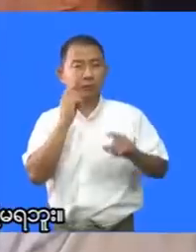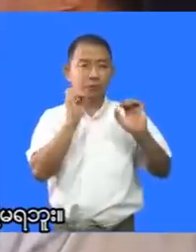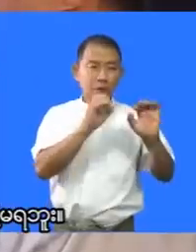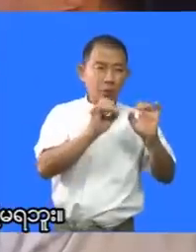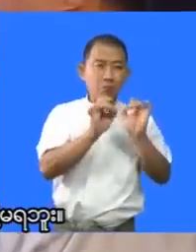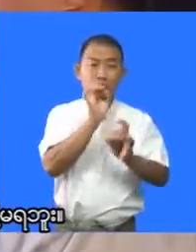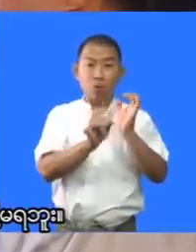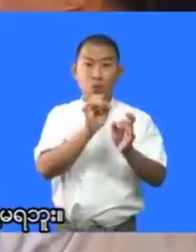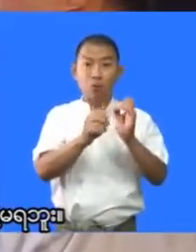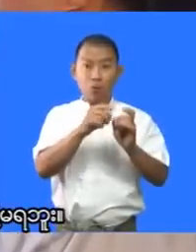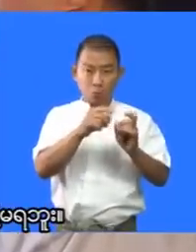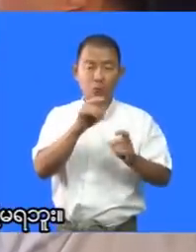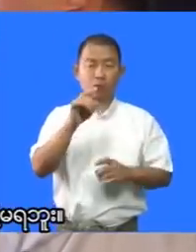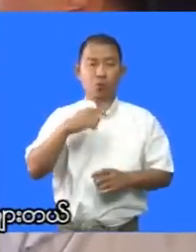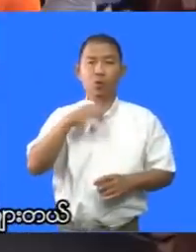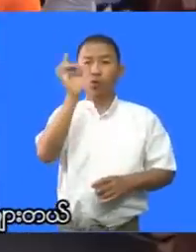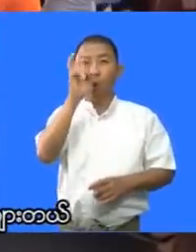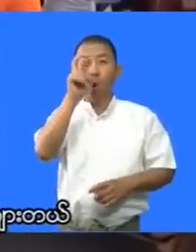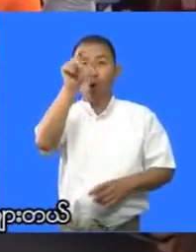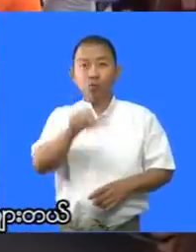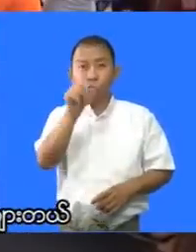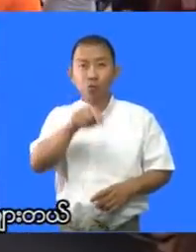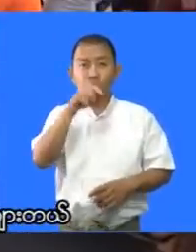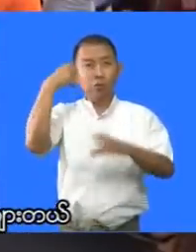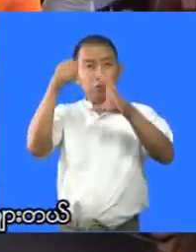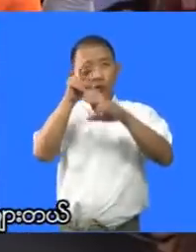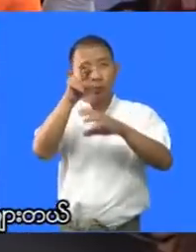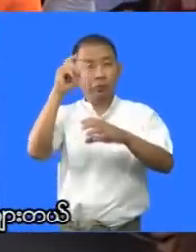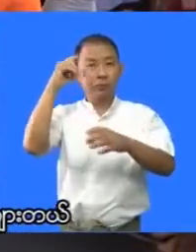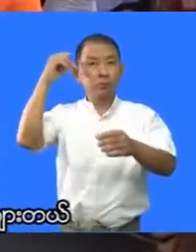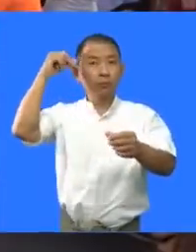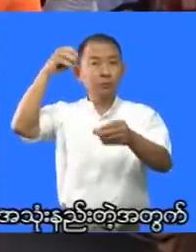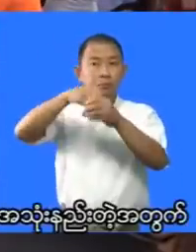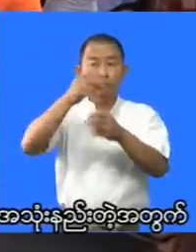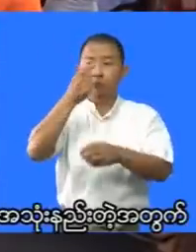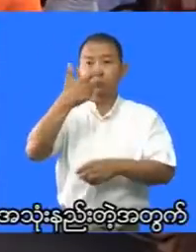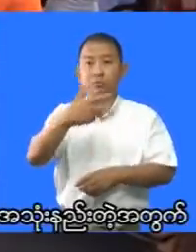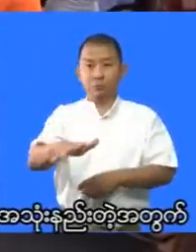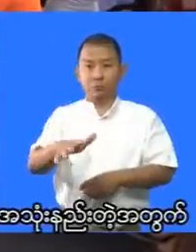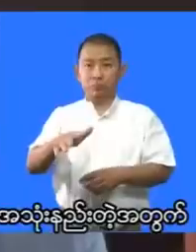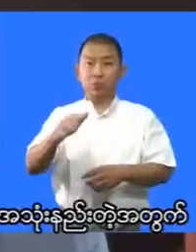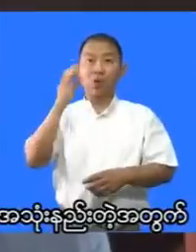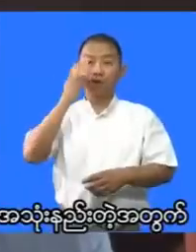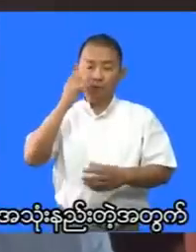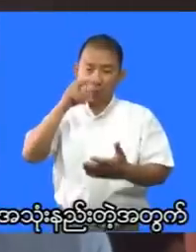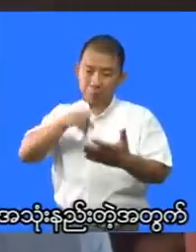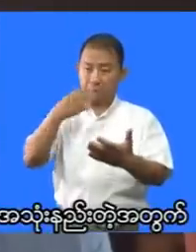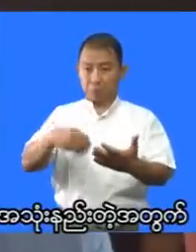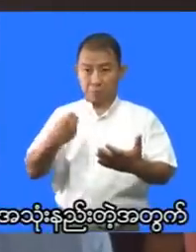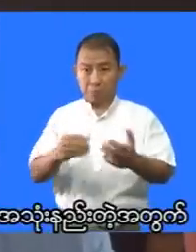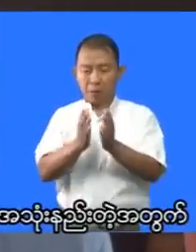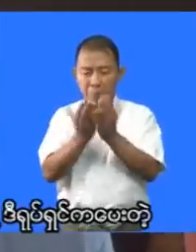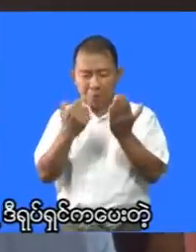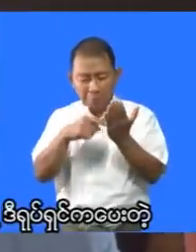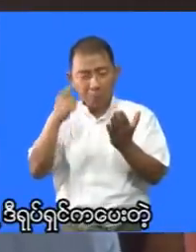ရတာဒါရုပ်ရှင်ကမပေးတာပဲဒါငင်းလို့မရဘူးအခုဆိုရင်ကျွန်တော်တို့ဒီမြန်မာရုပ်ရှင်ကိုအားပေးတာနေရာဥတီများဟုတ ်ကဲ့အဲ့ တော့နေရာဥတီကလူမှုကွန်ရက်တွေပိုင်းနဲ့အတုံးနေ